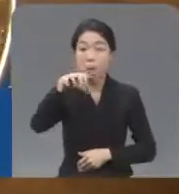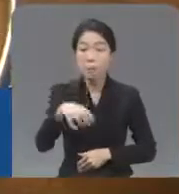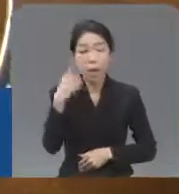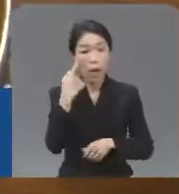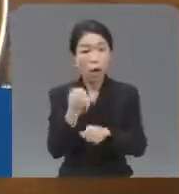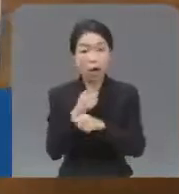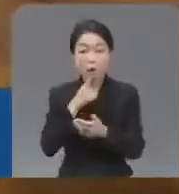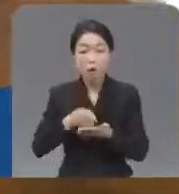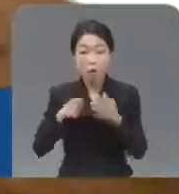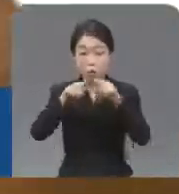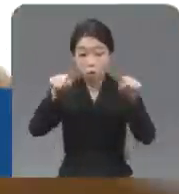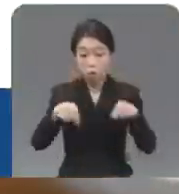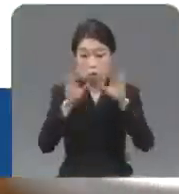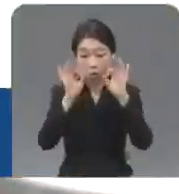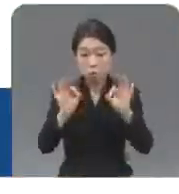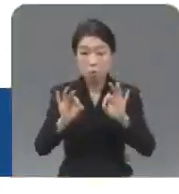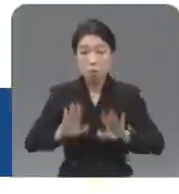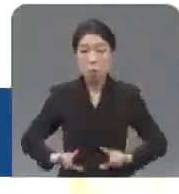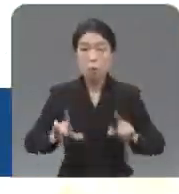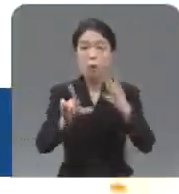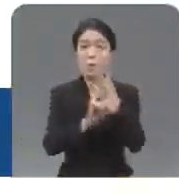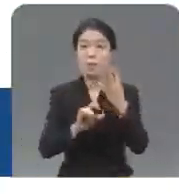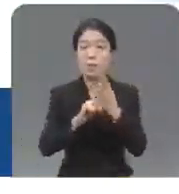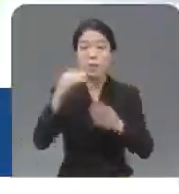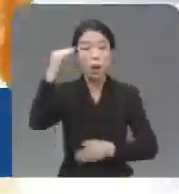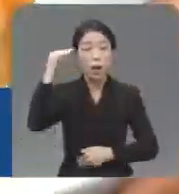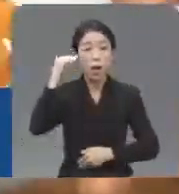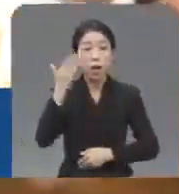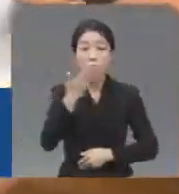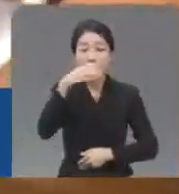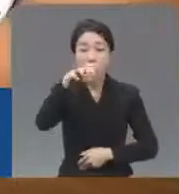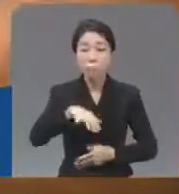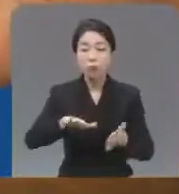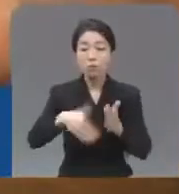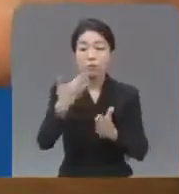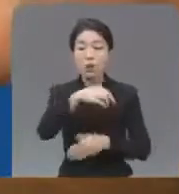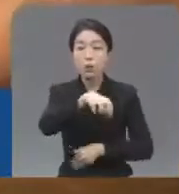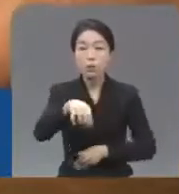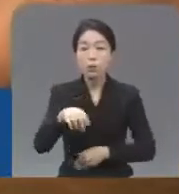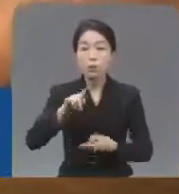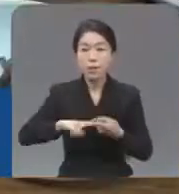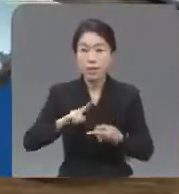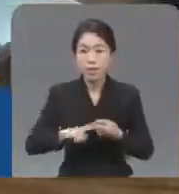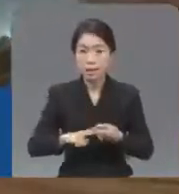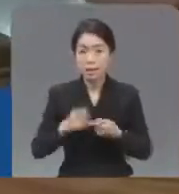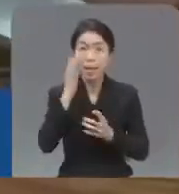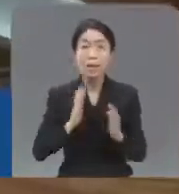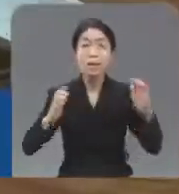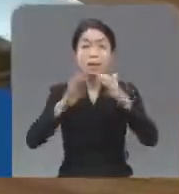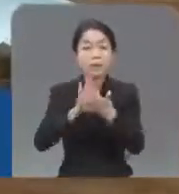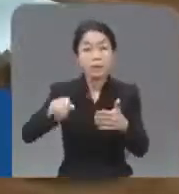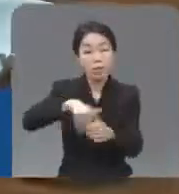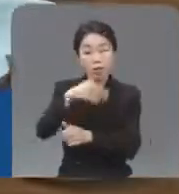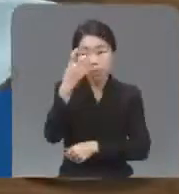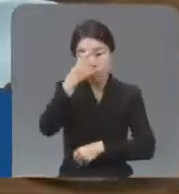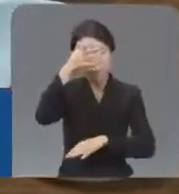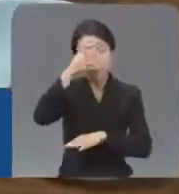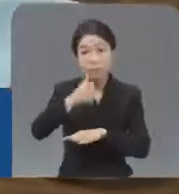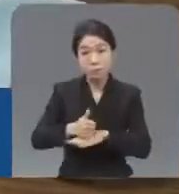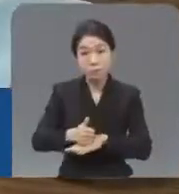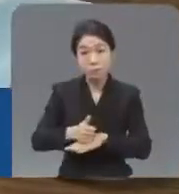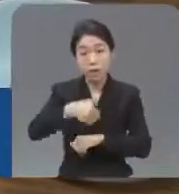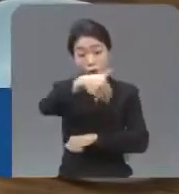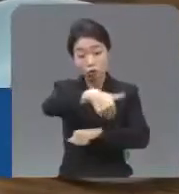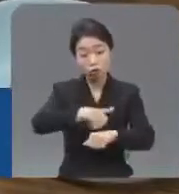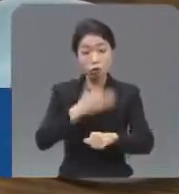한국외식산업연구원의 보고서를 보면 올해 4월 국내 외식업체 900여 곳을 대상으로 벌인 김치 이용 실태조사 결과